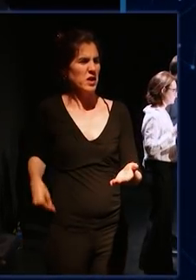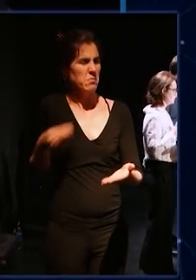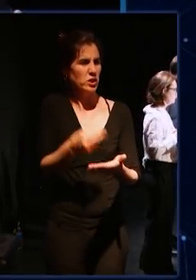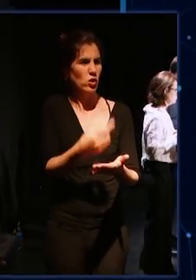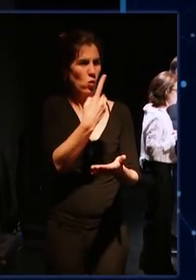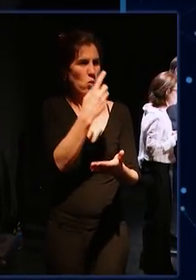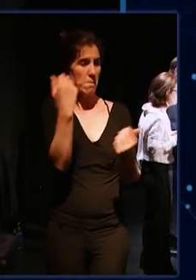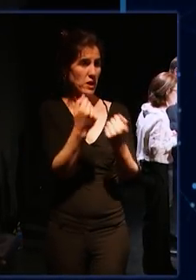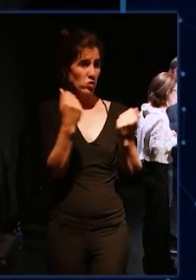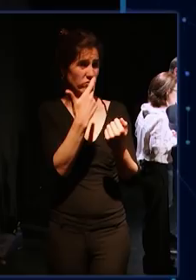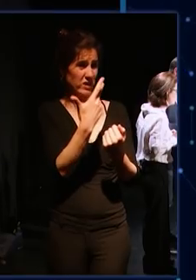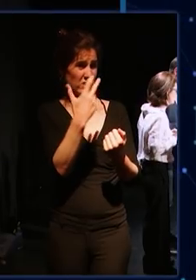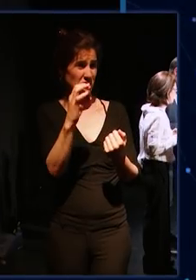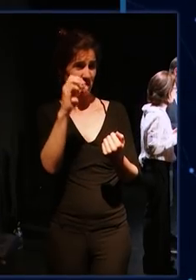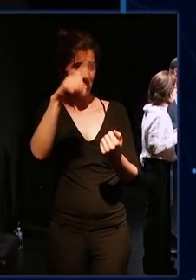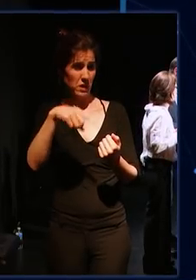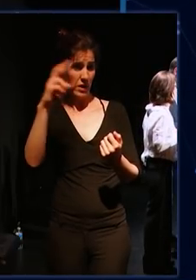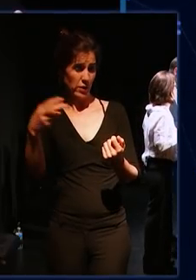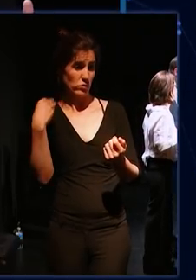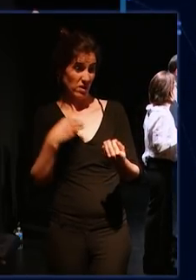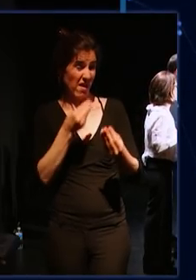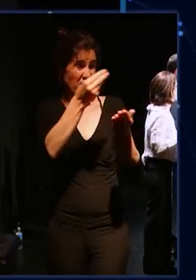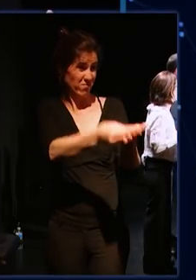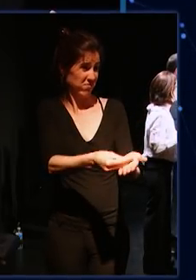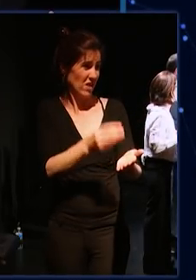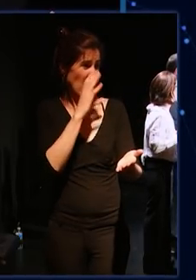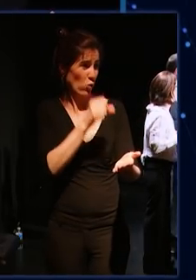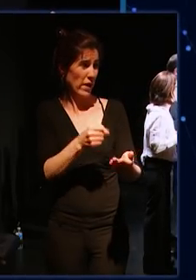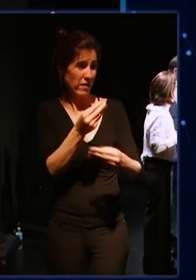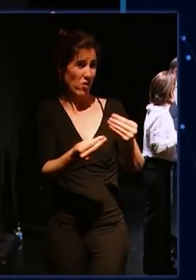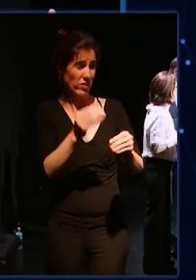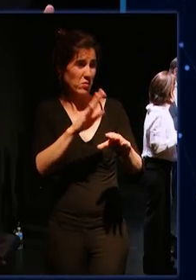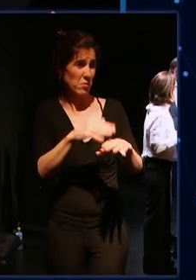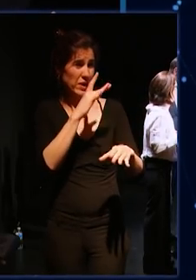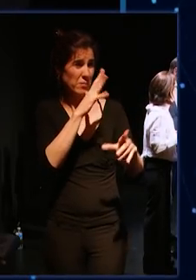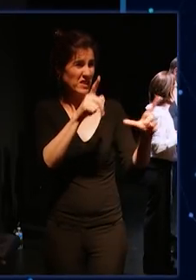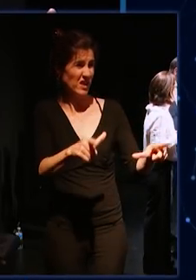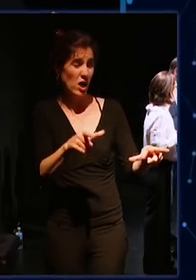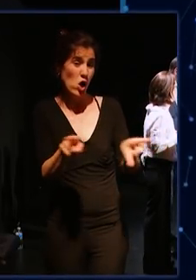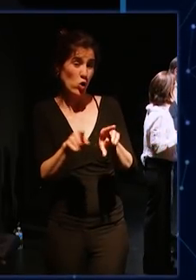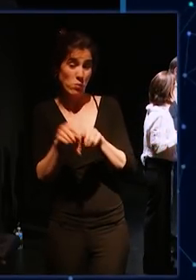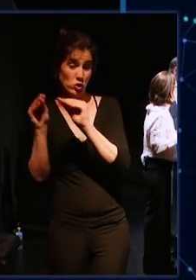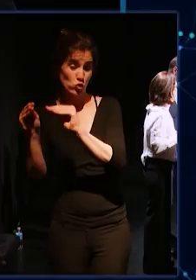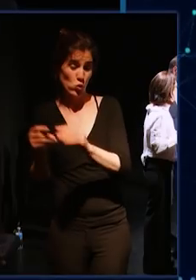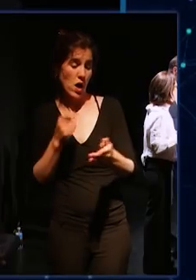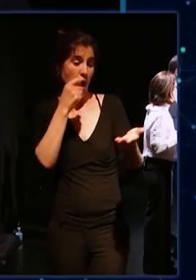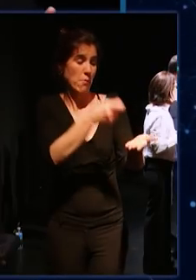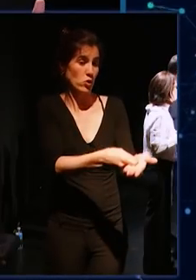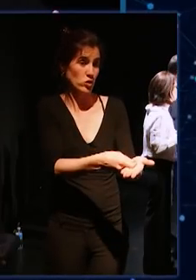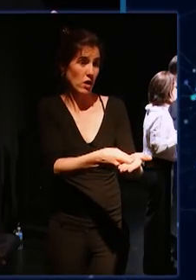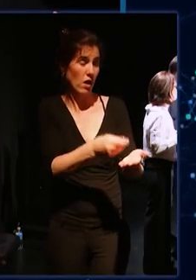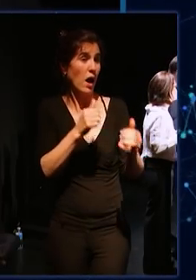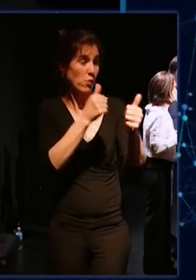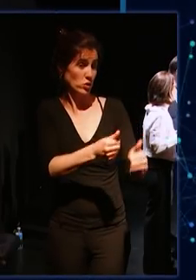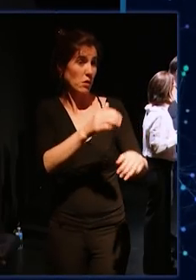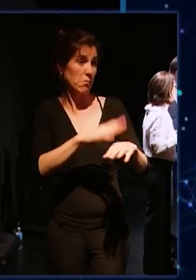ha fet el govern a la piscina, evidentment, és per la seva aposta a la municipalització. Si hagués optat per un altre tipus de